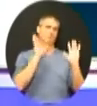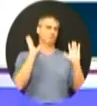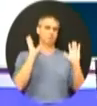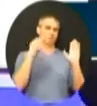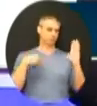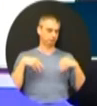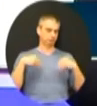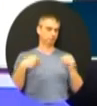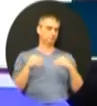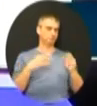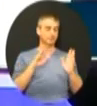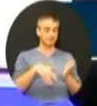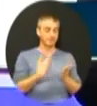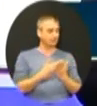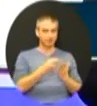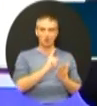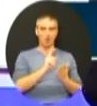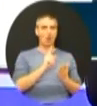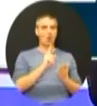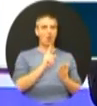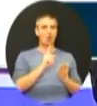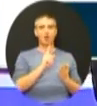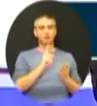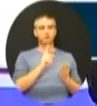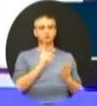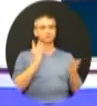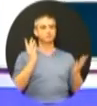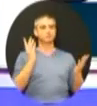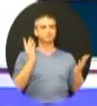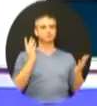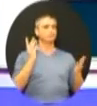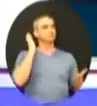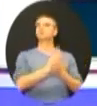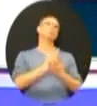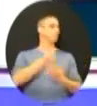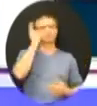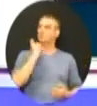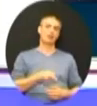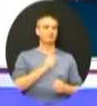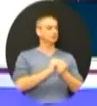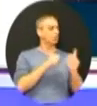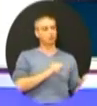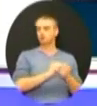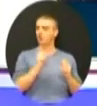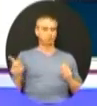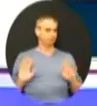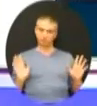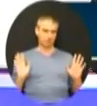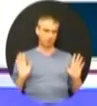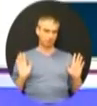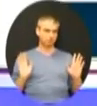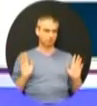אומרת ההצעה לא באה בהכרח כ אפס או אח זה לא